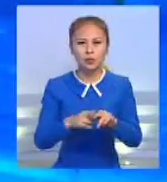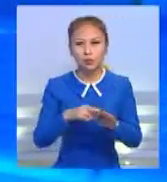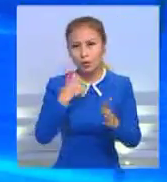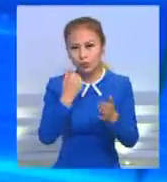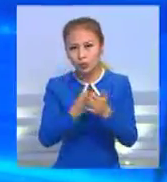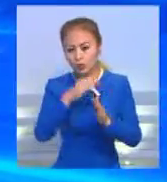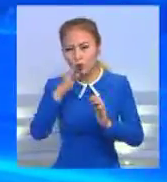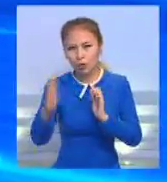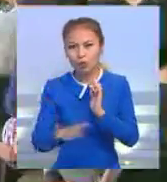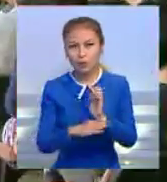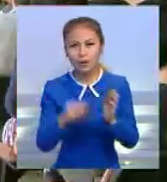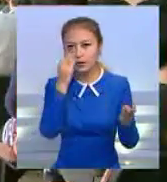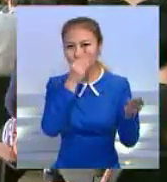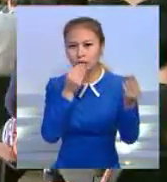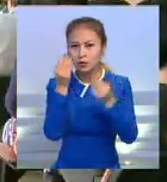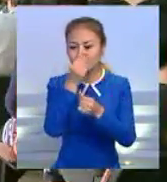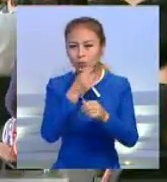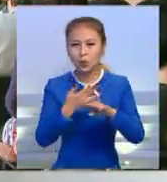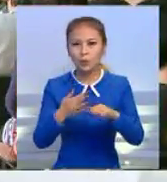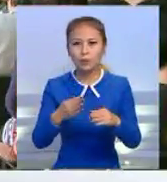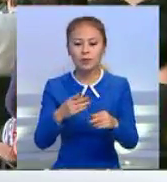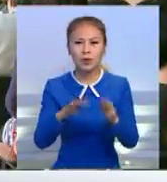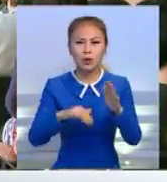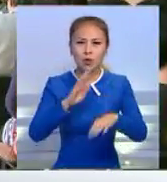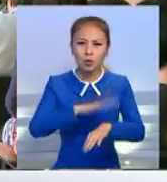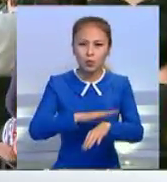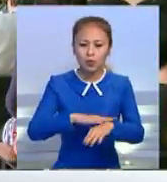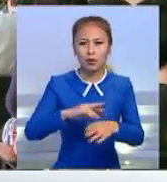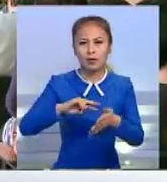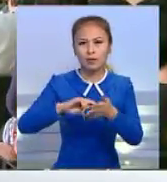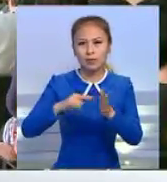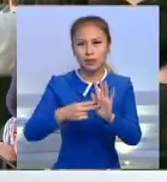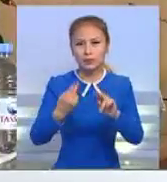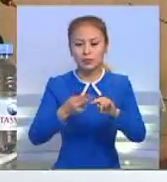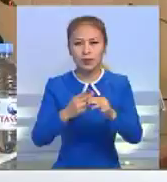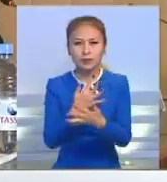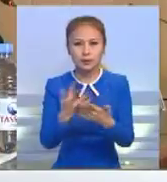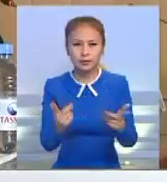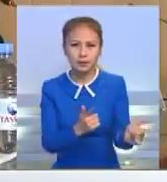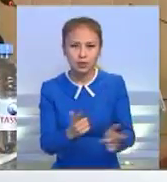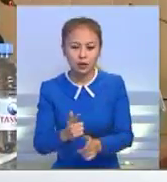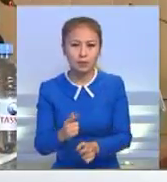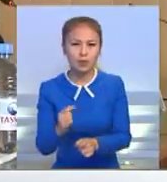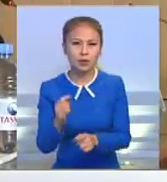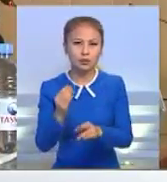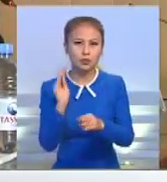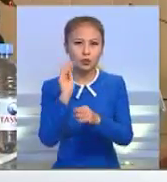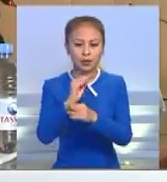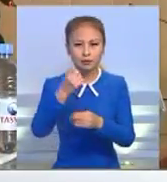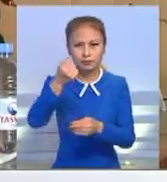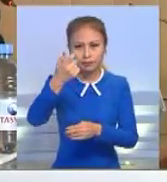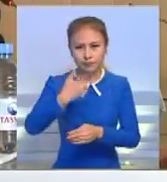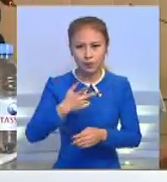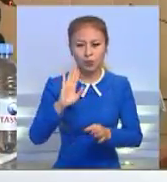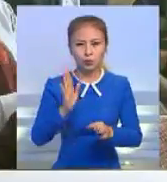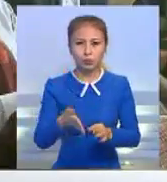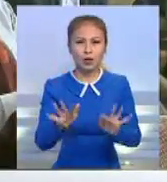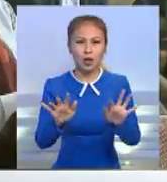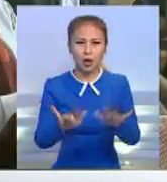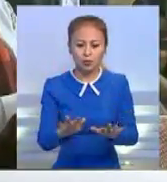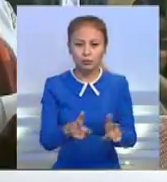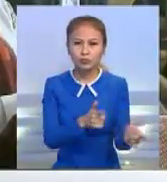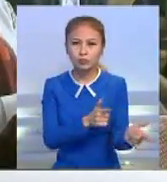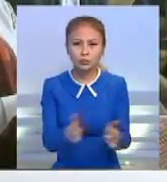бөлігі қолданысқа енген. Келешекте жасанды қол шығару жоспар бар. Протезді дайындау жұмыстары 3 кезеңнен тұрады. Әрі толықтай